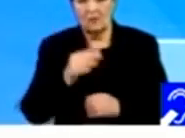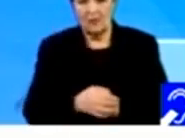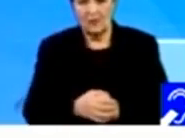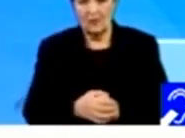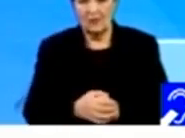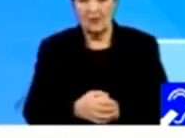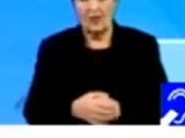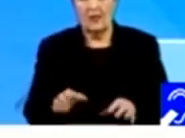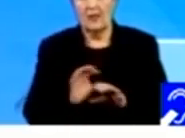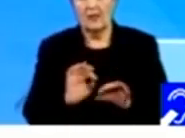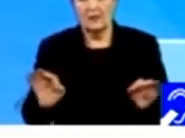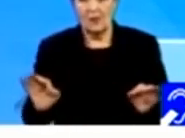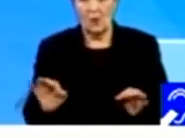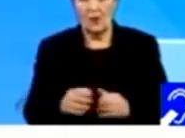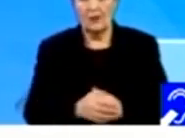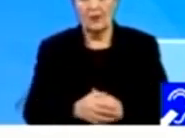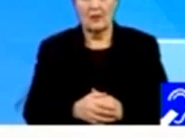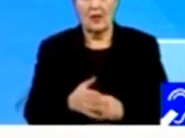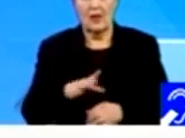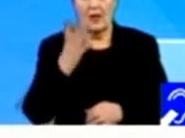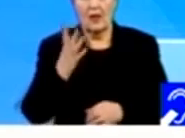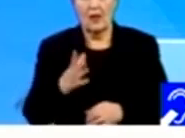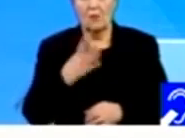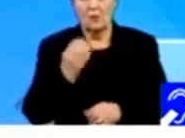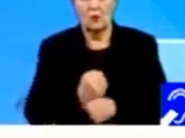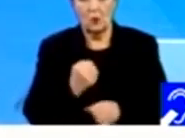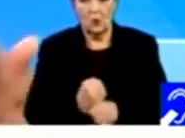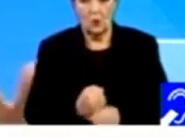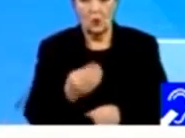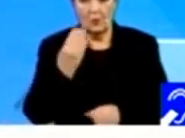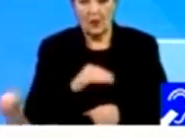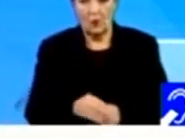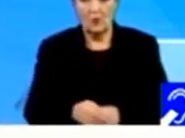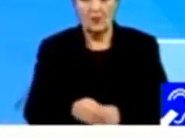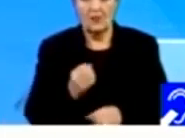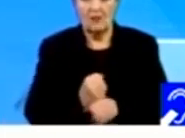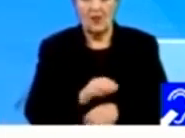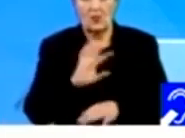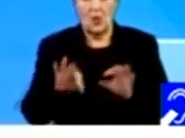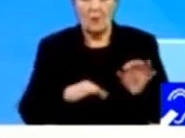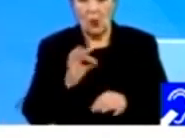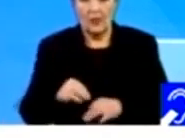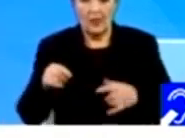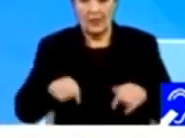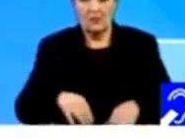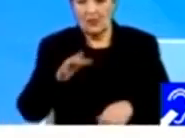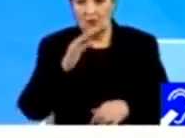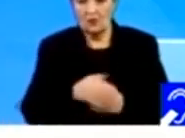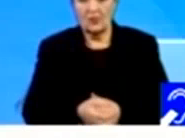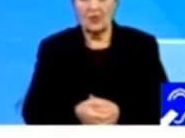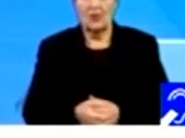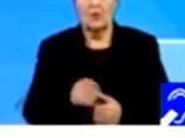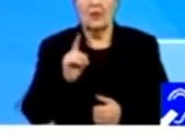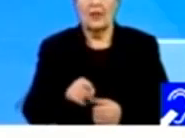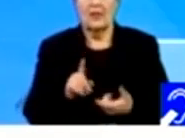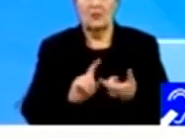avut extraordinar, Bernadați și Iusef, care au avut lucruri mărețe a spune și face și proiecta aici în Chișinău. Iar în